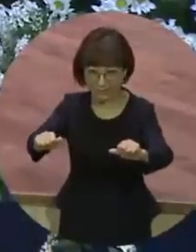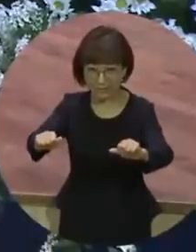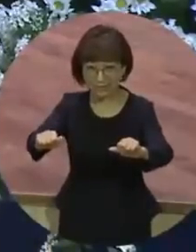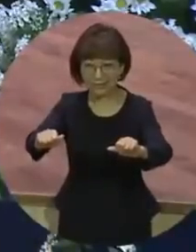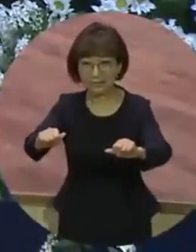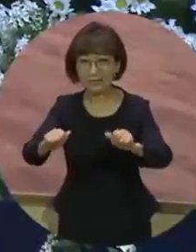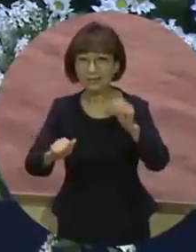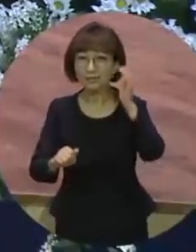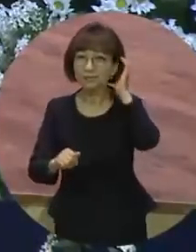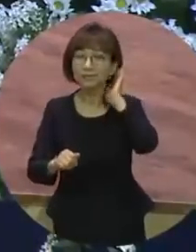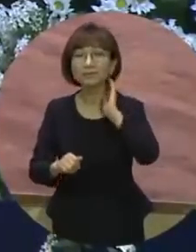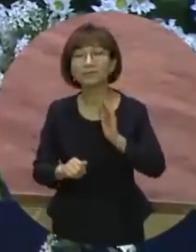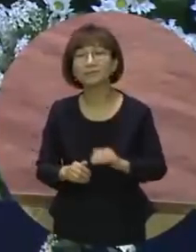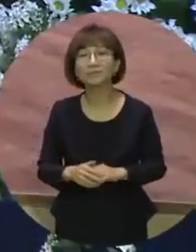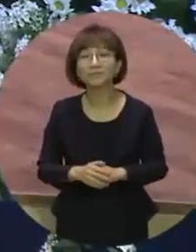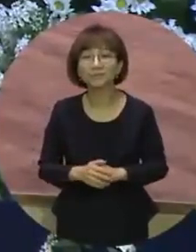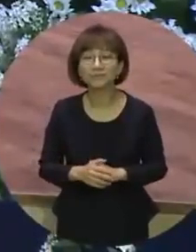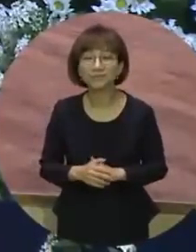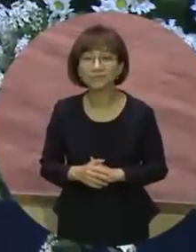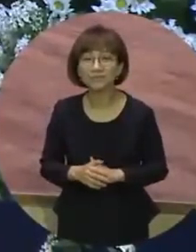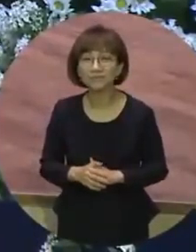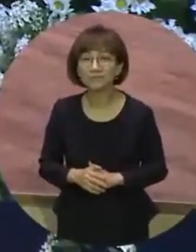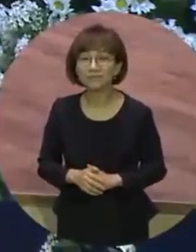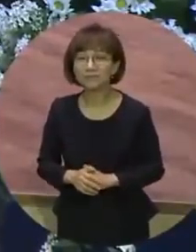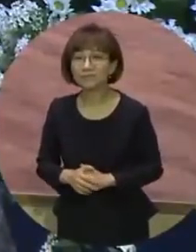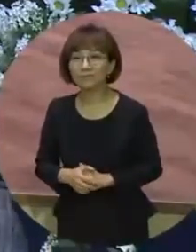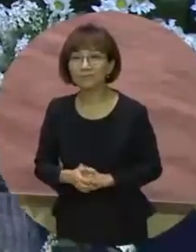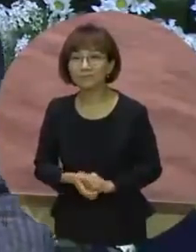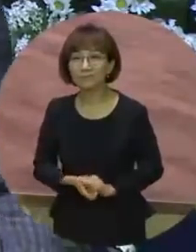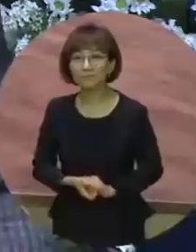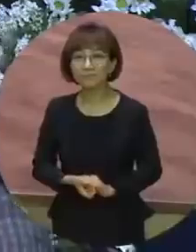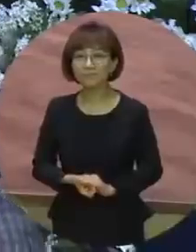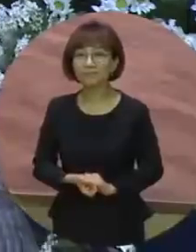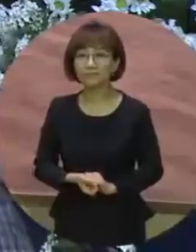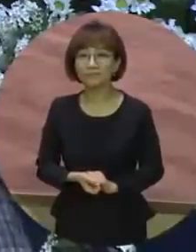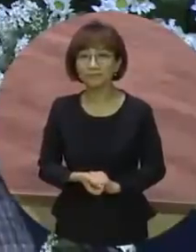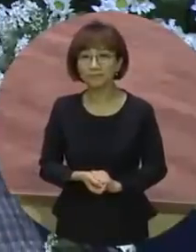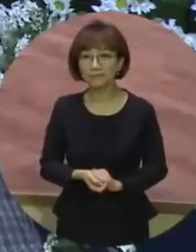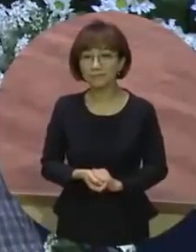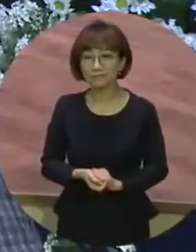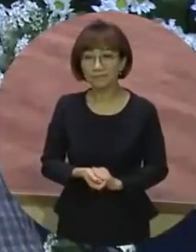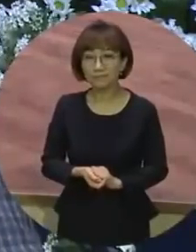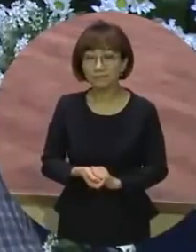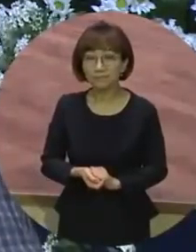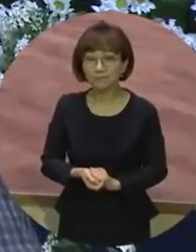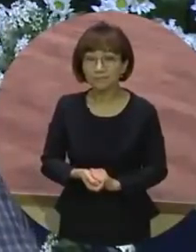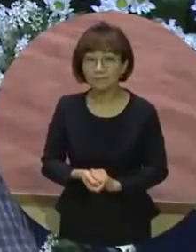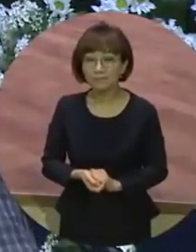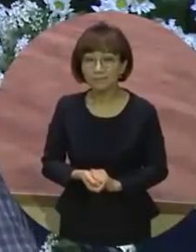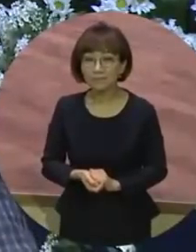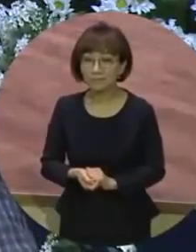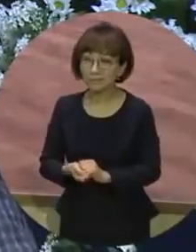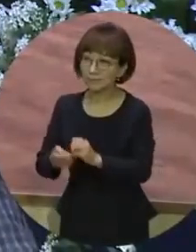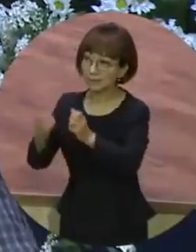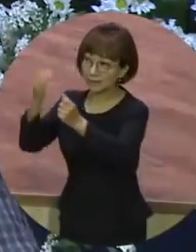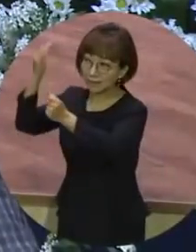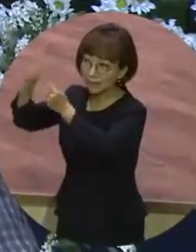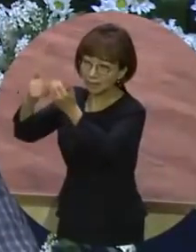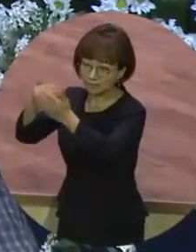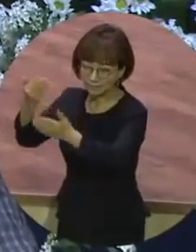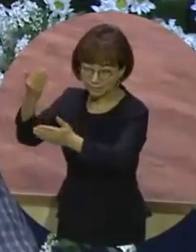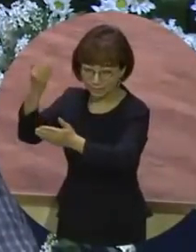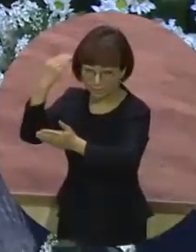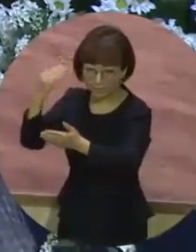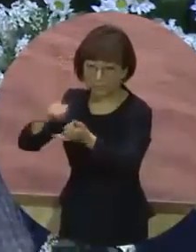자기 땅 한 평도 없는 사람이 약속의 땅을 그렇게 사모합니까? 하나님이 약속의 땅, 적각구련 땅,